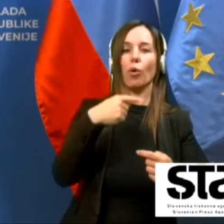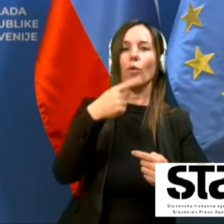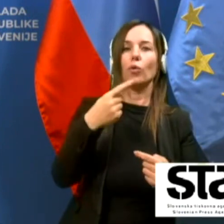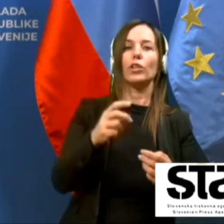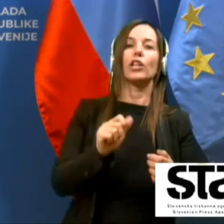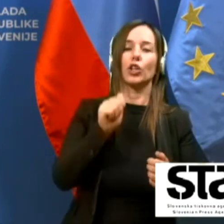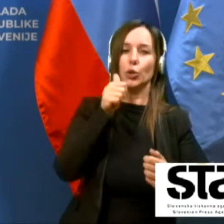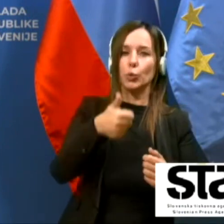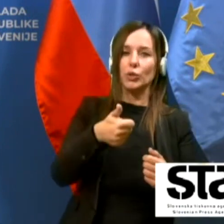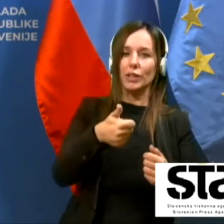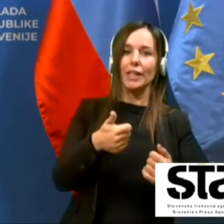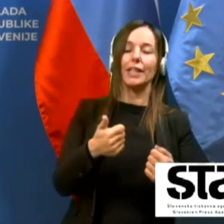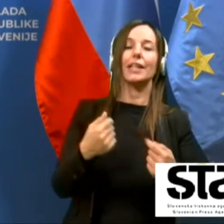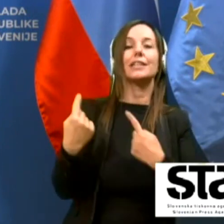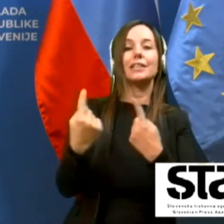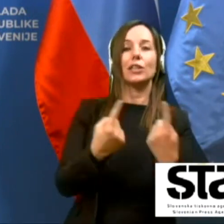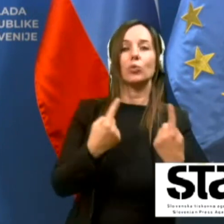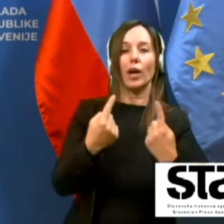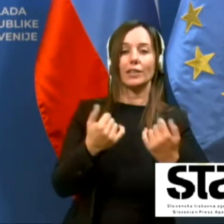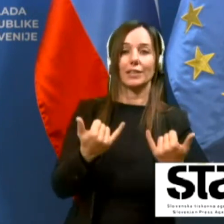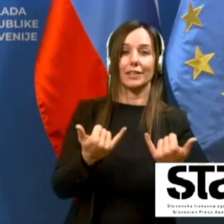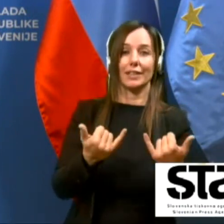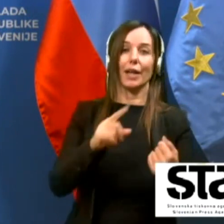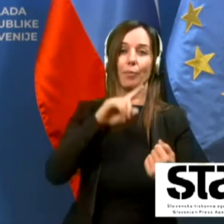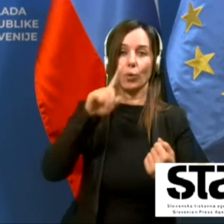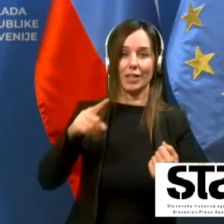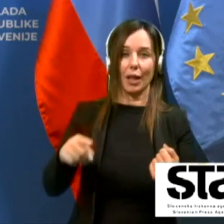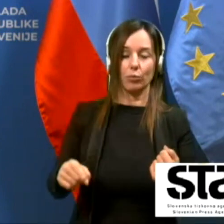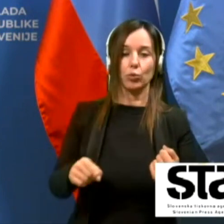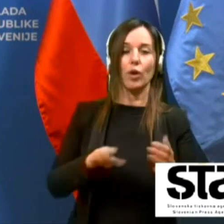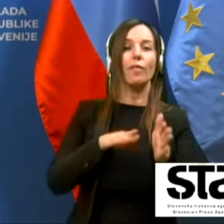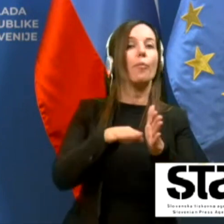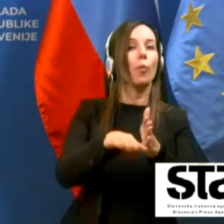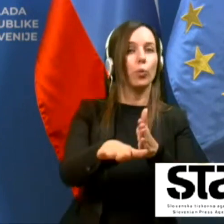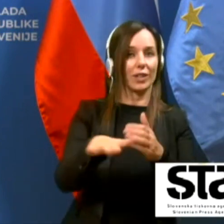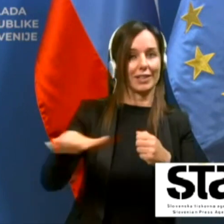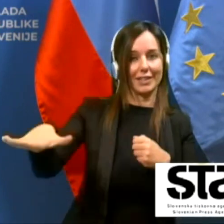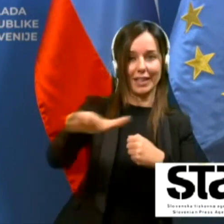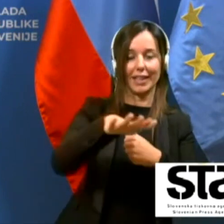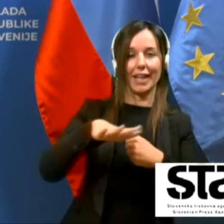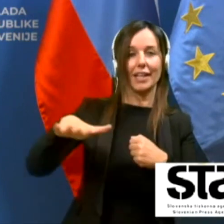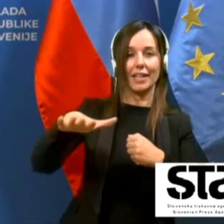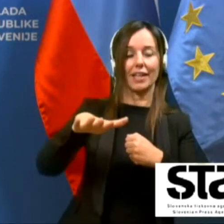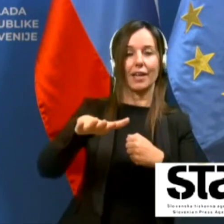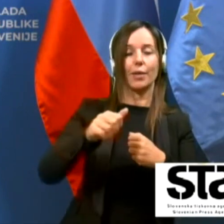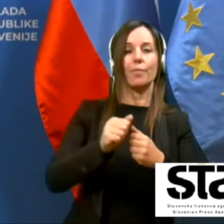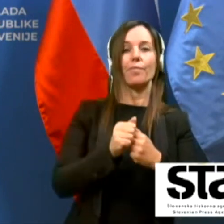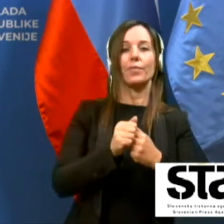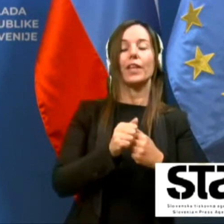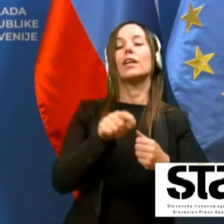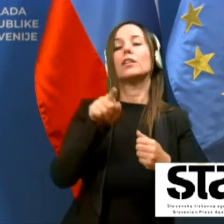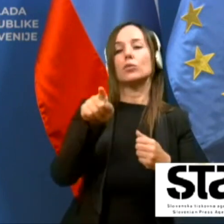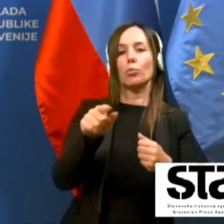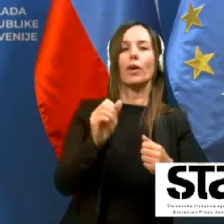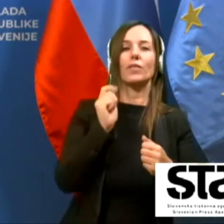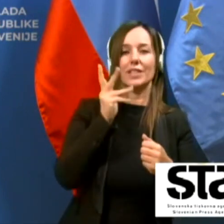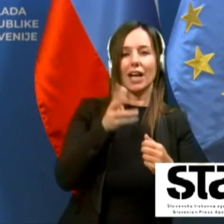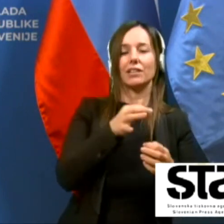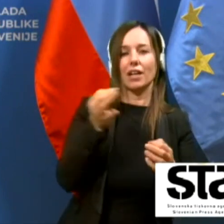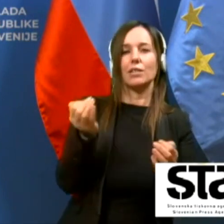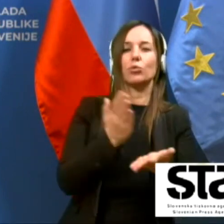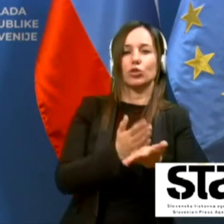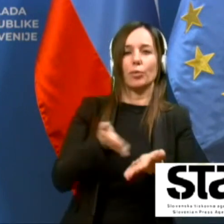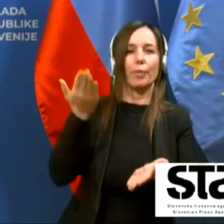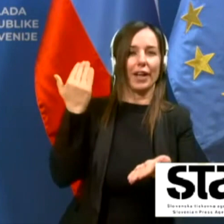jutri, razmere pa se žal poslabšujejo v Pomurski regiji, o čemer smo vsak dan govorili že